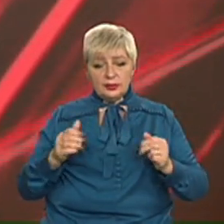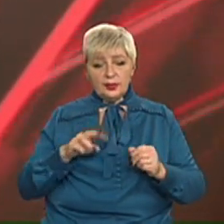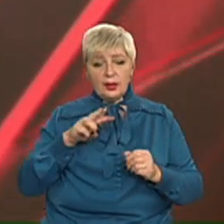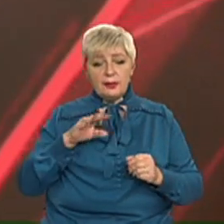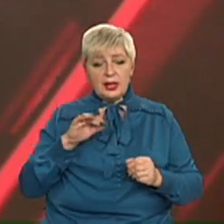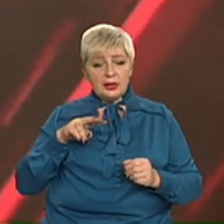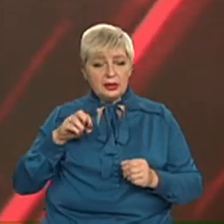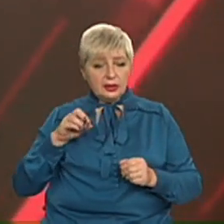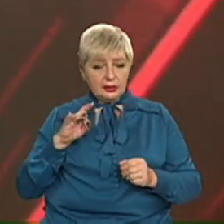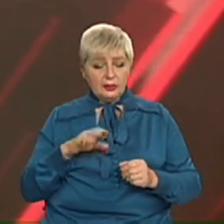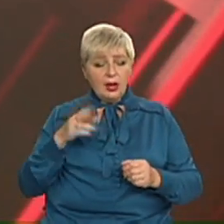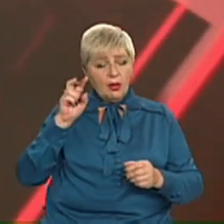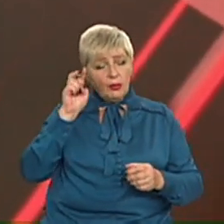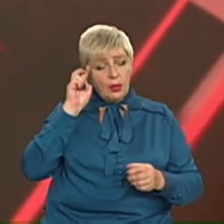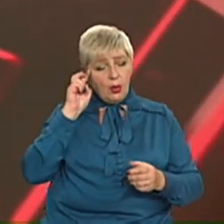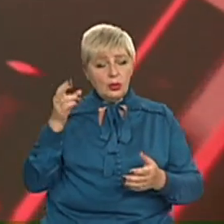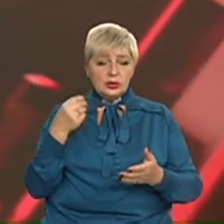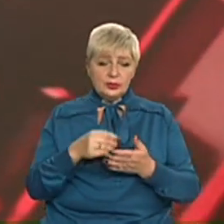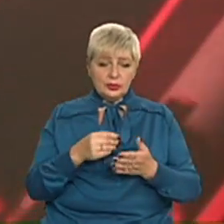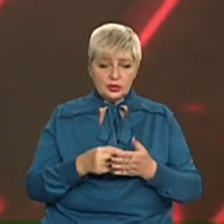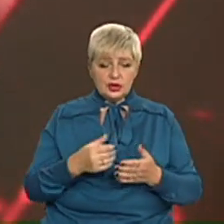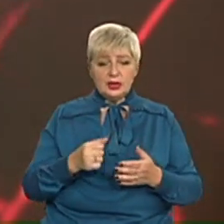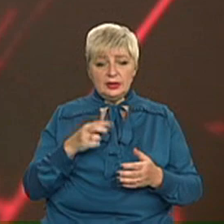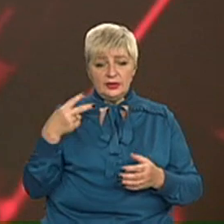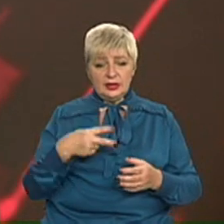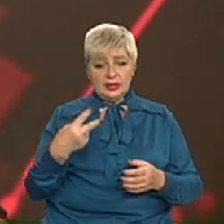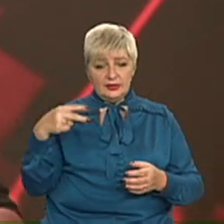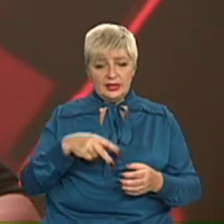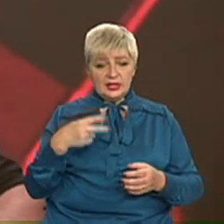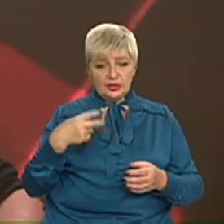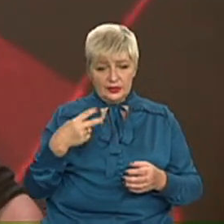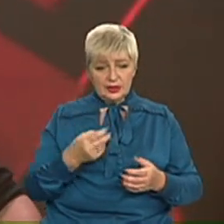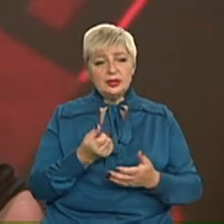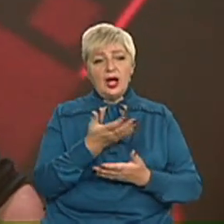наслідки держбюджету 2020 для нашого міста. А ми продовжимо випуск.